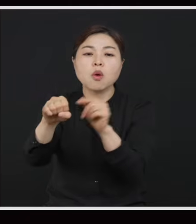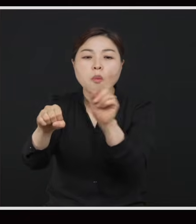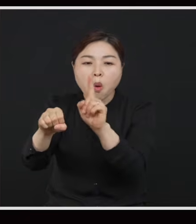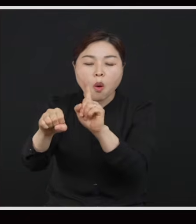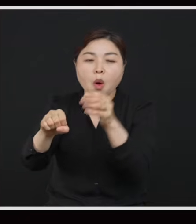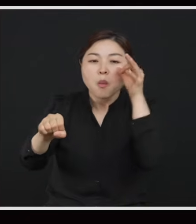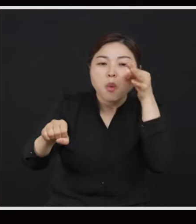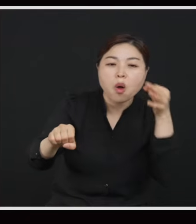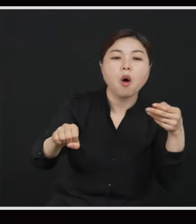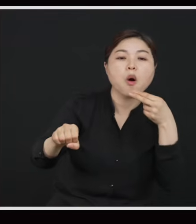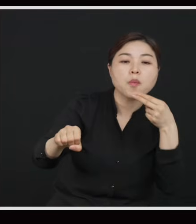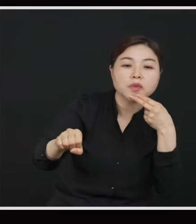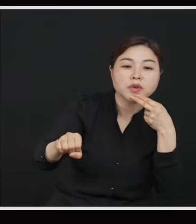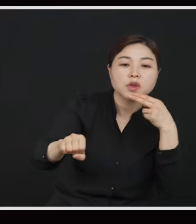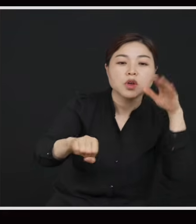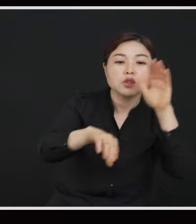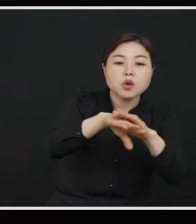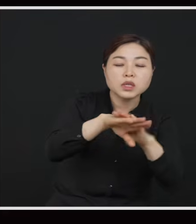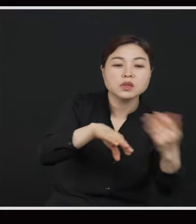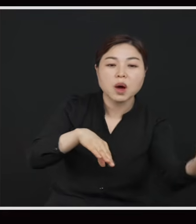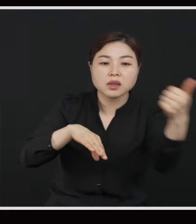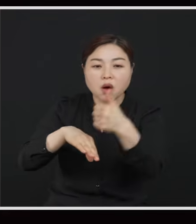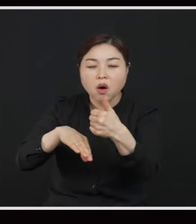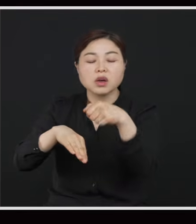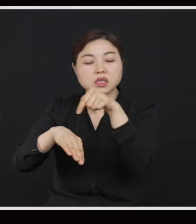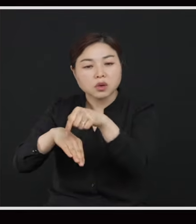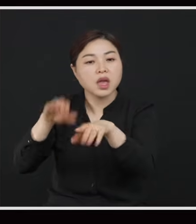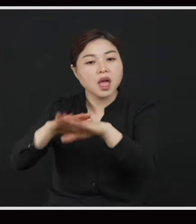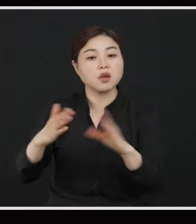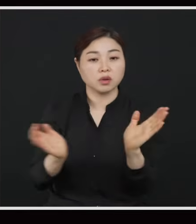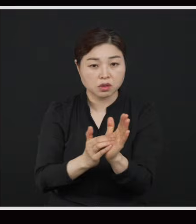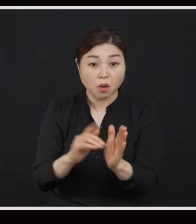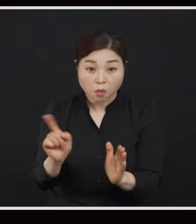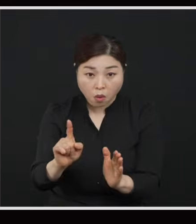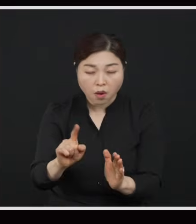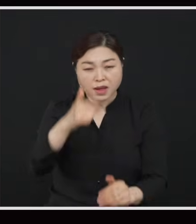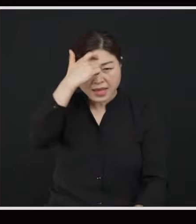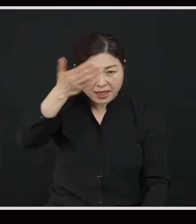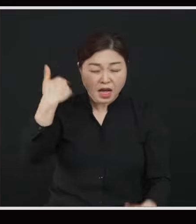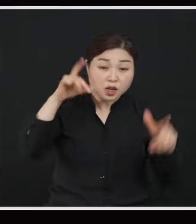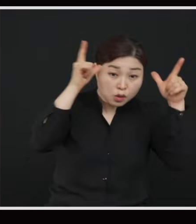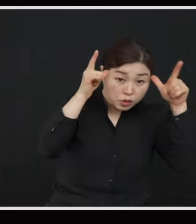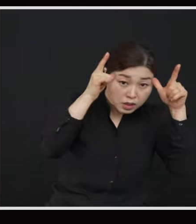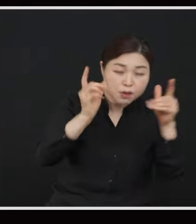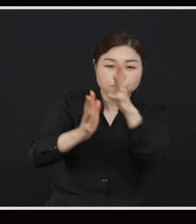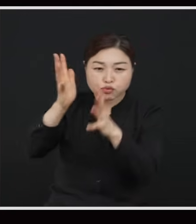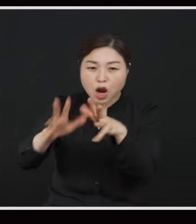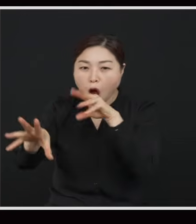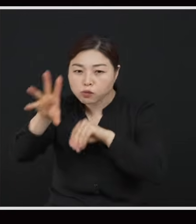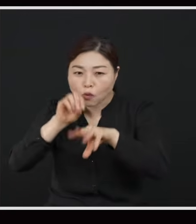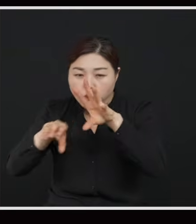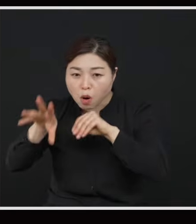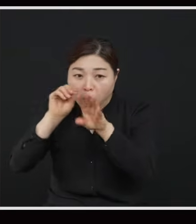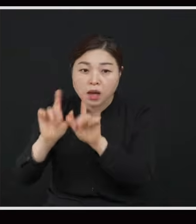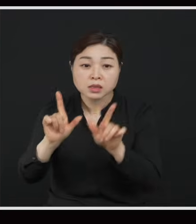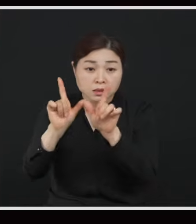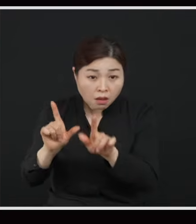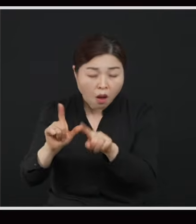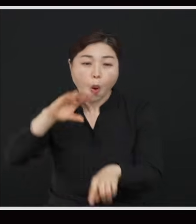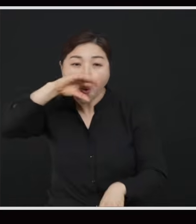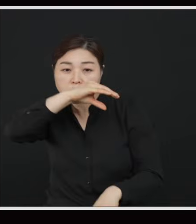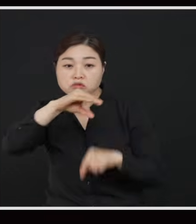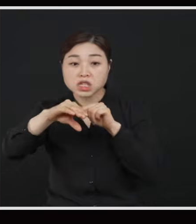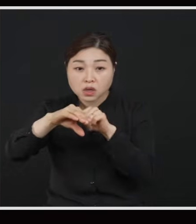손이 나타나서 산업을 창출을 했어요. 그래서 소들이 옛날에 풀 뜯어먹고 살았었는데